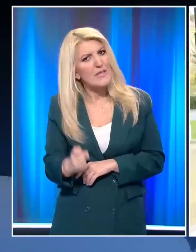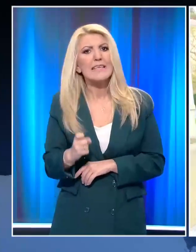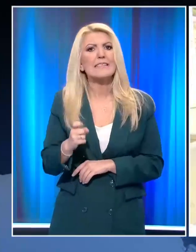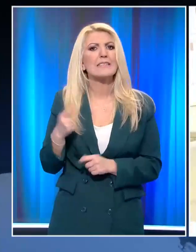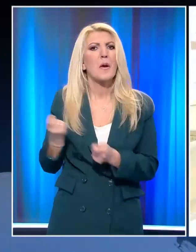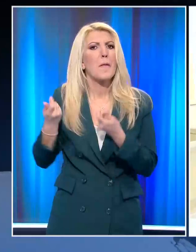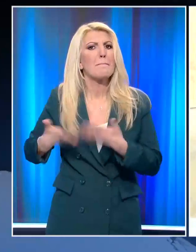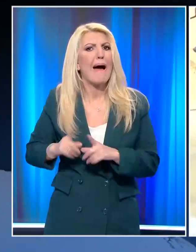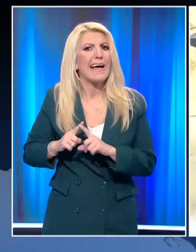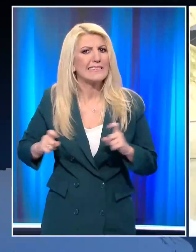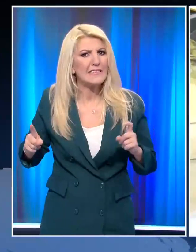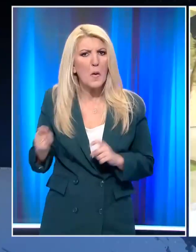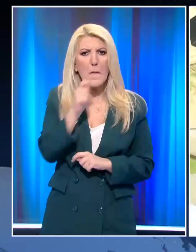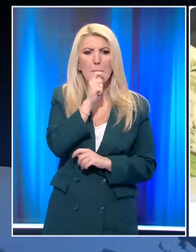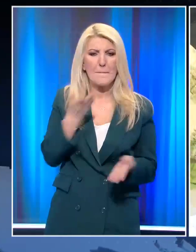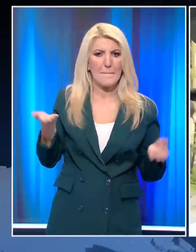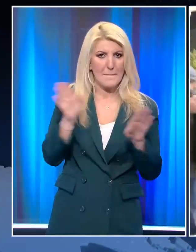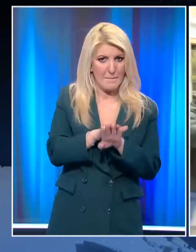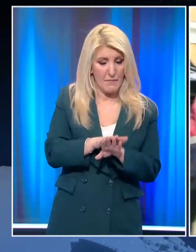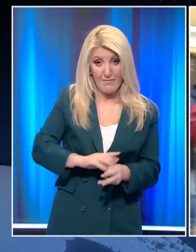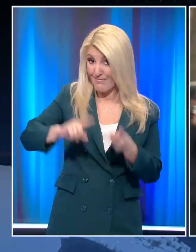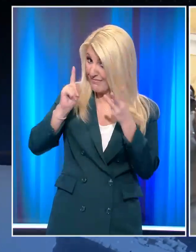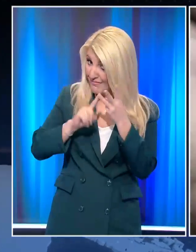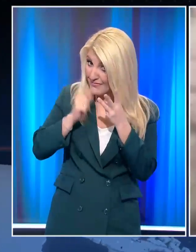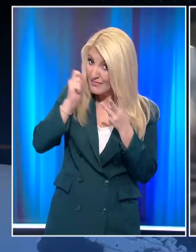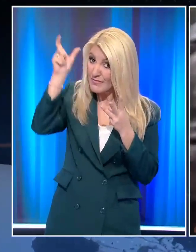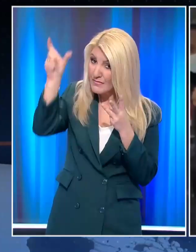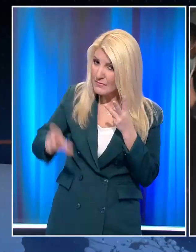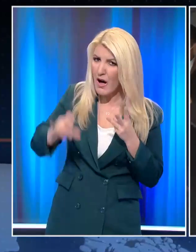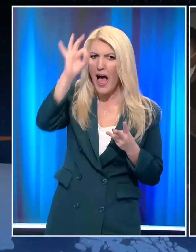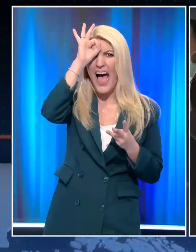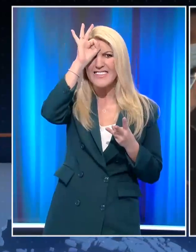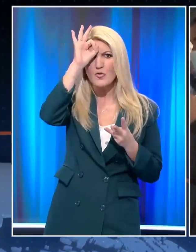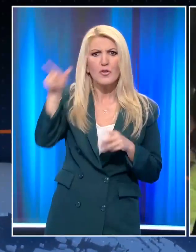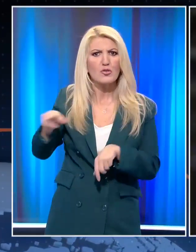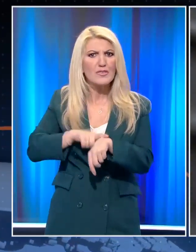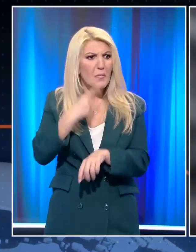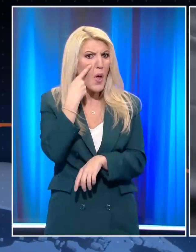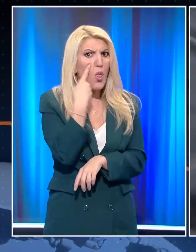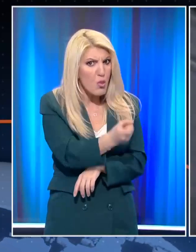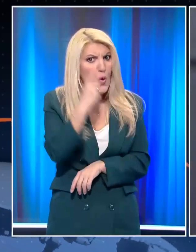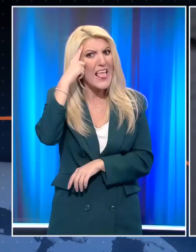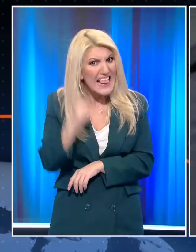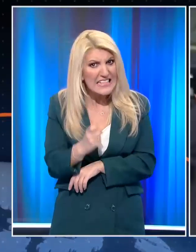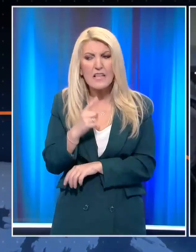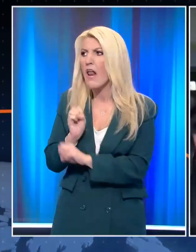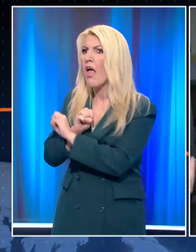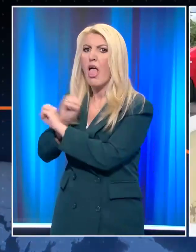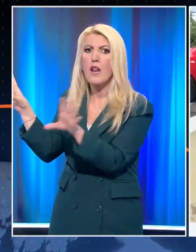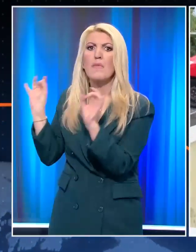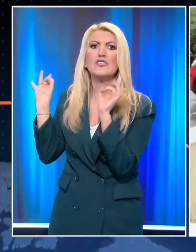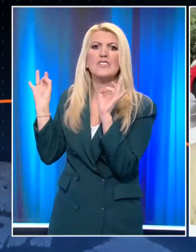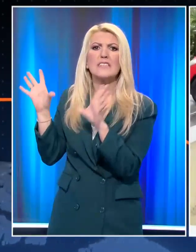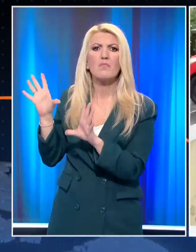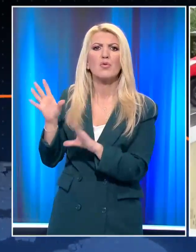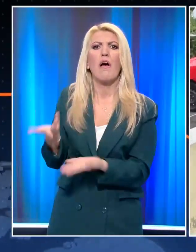ακριβώς είχε συμβεί. Σε βάρος του ειδικού φρουρού που φέρεται να γνώριζε για το περιστατικό και να μην ενημέρωσε την υπηρεσία του, ασκήθηκε ποινική